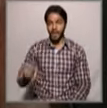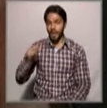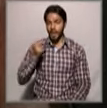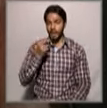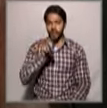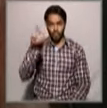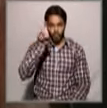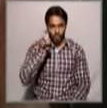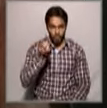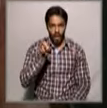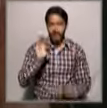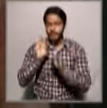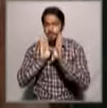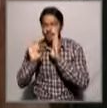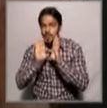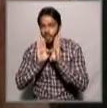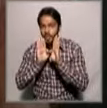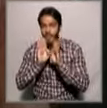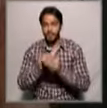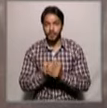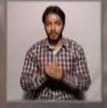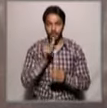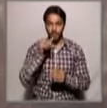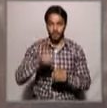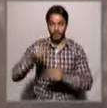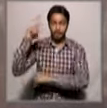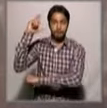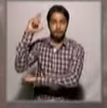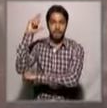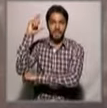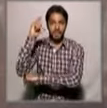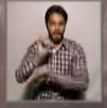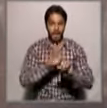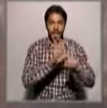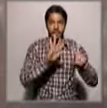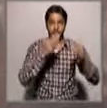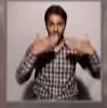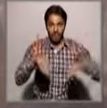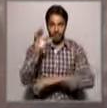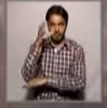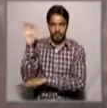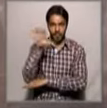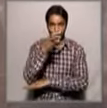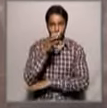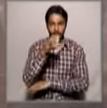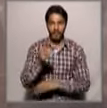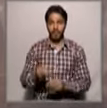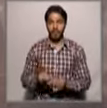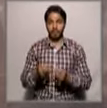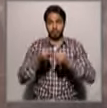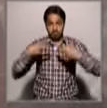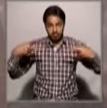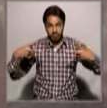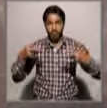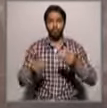مسجد واحد بعدما انتهى الإمام من الصلاة. قال صلى الله عليه وسلم لا جماعتين في مسجد واحد. نعم. هذا أمر مقرر، والجماعة الثانية باطلة